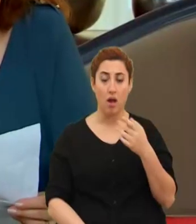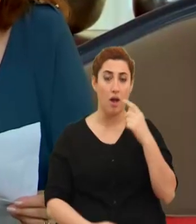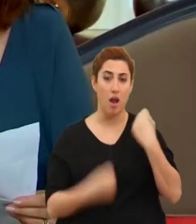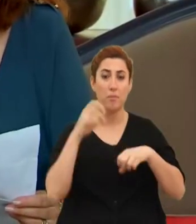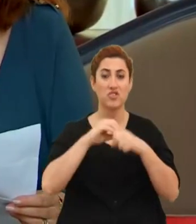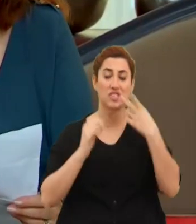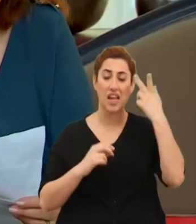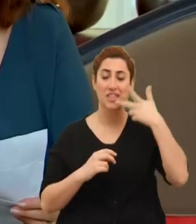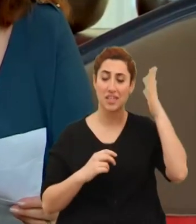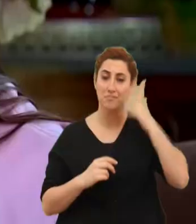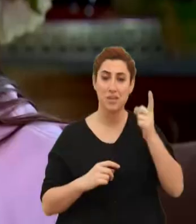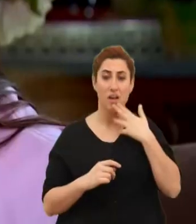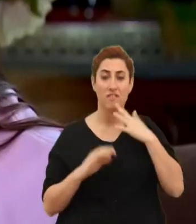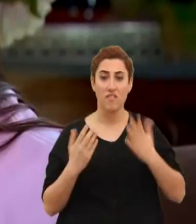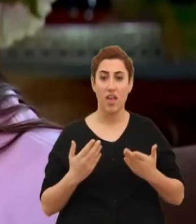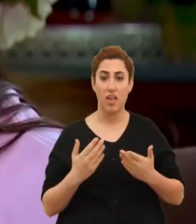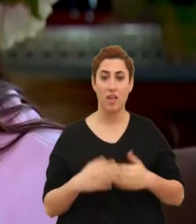Resmen arabanın içinde sarışın bir kadın ve...